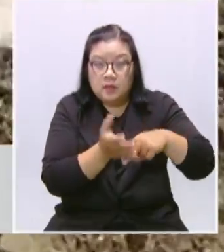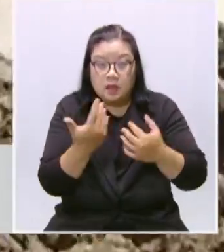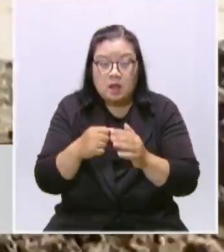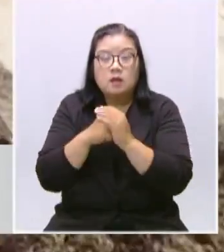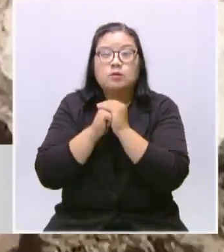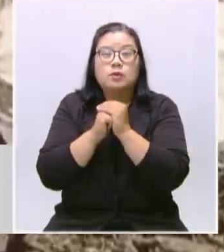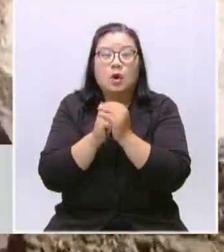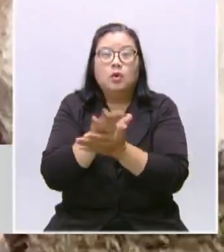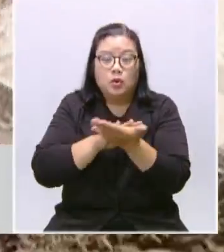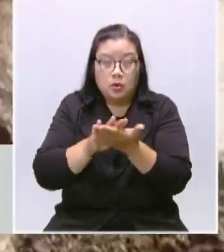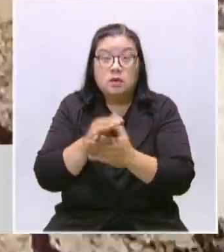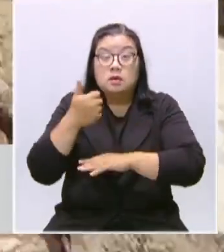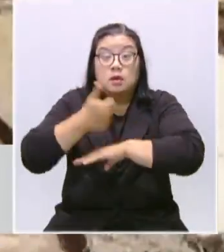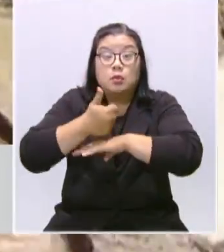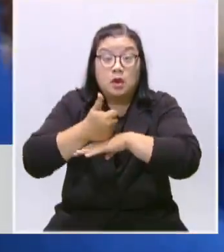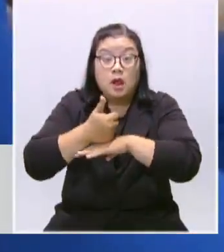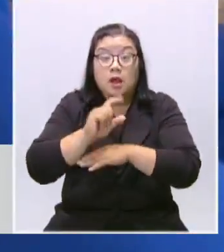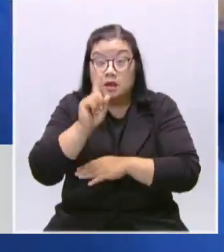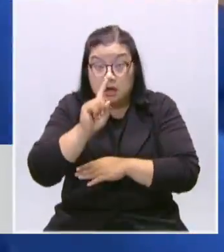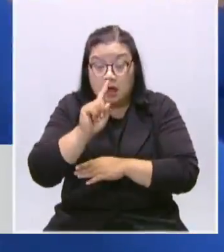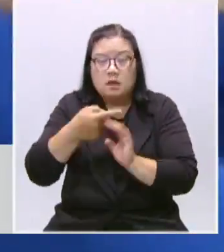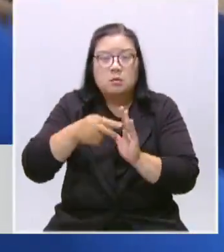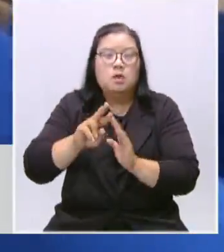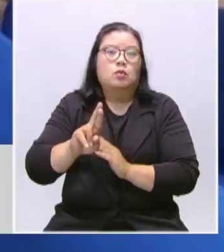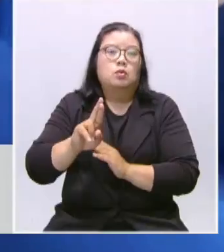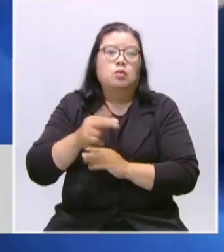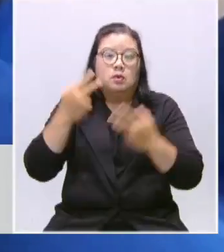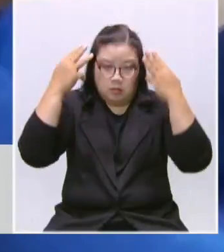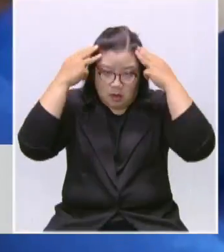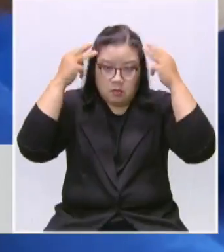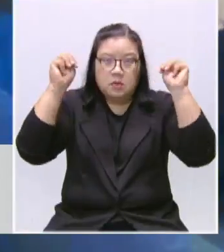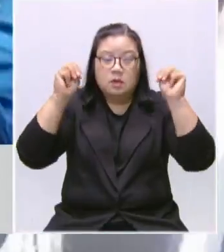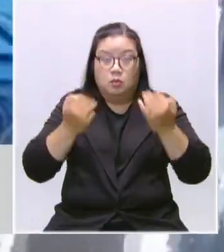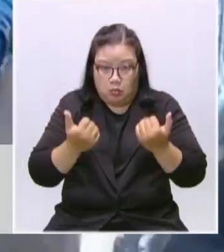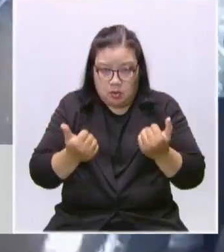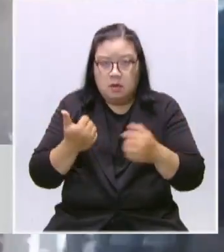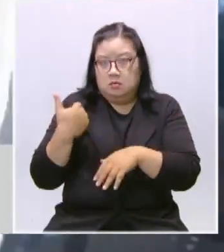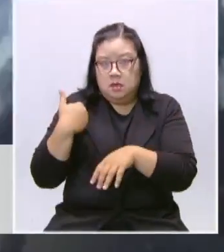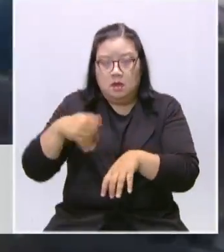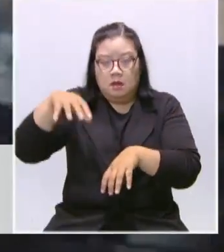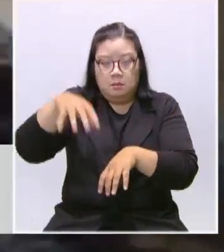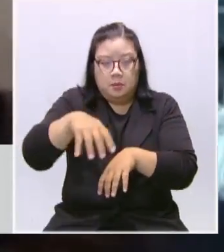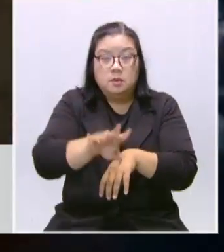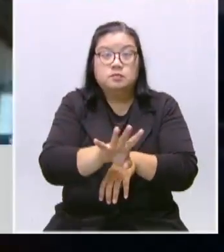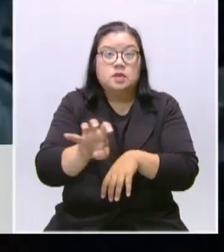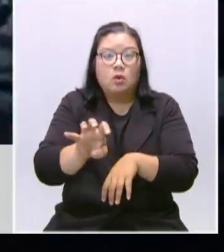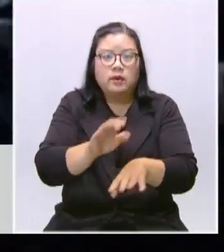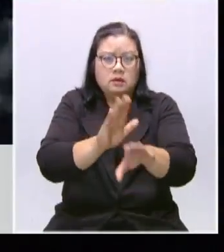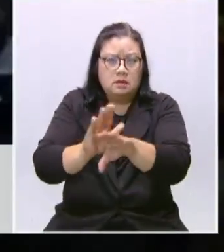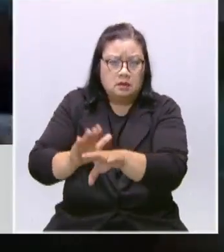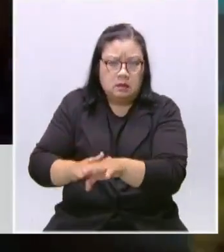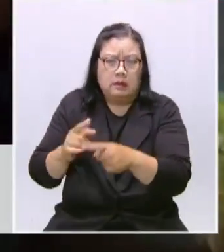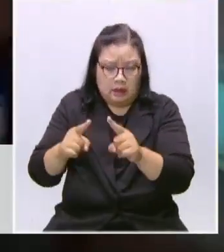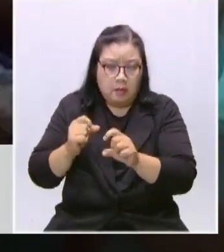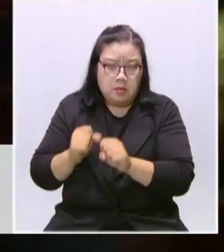ดีนาโลโเต้ของเปรูกลาวว่ารัฐบาลประกาศสันการณฉุกเฉินใน 400 เทศถนาพยายามนำความช่วยเหื